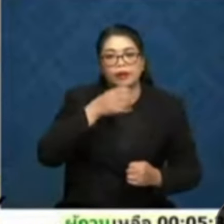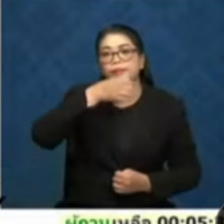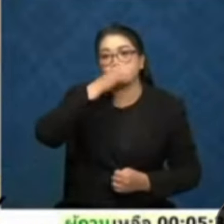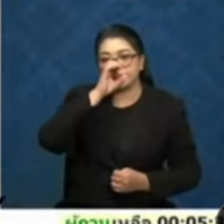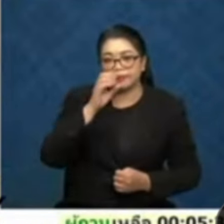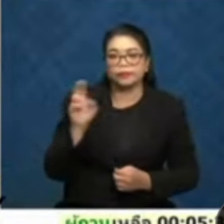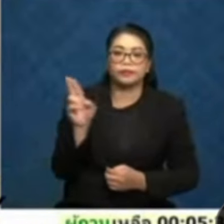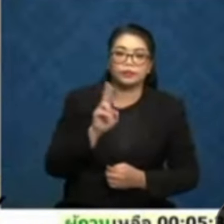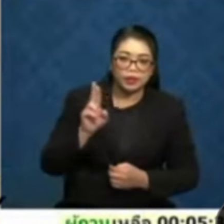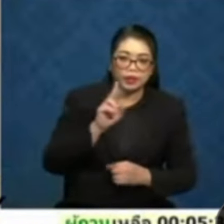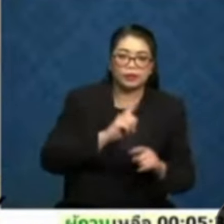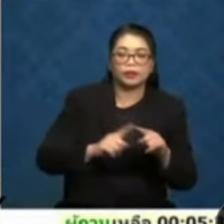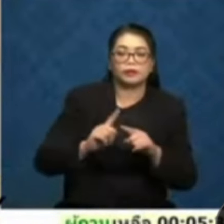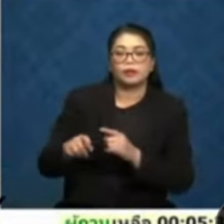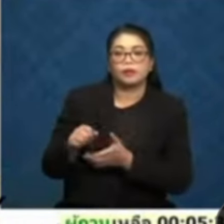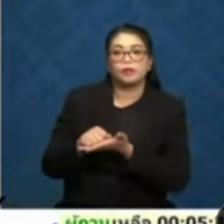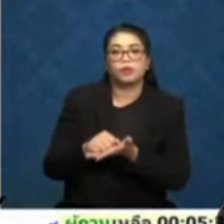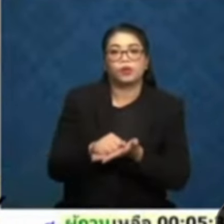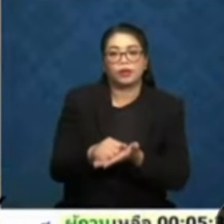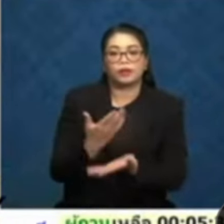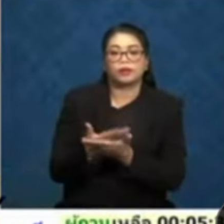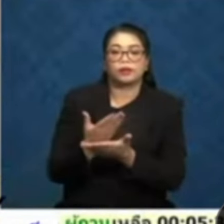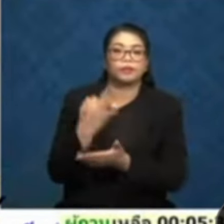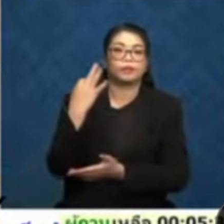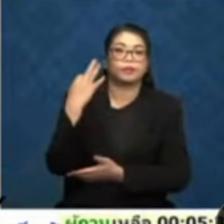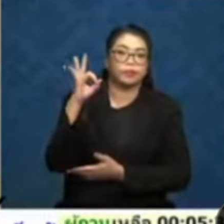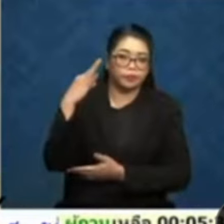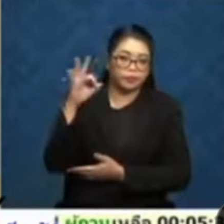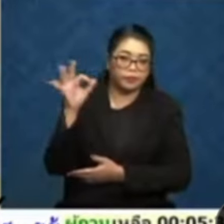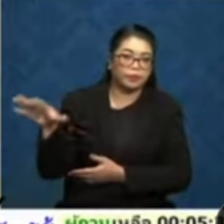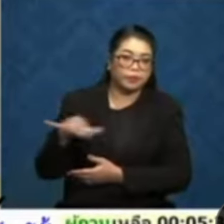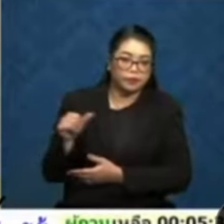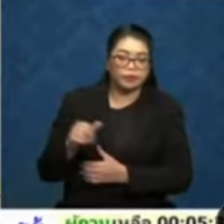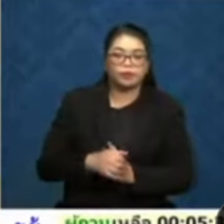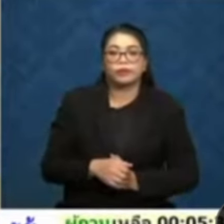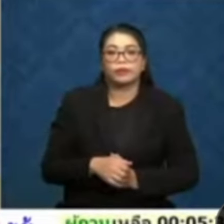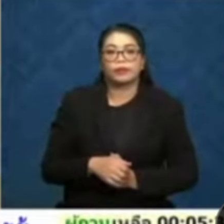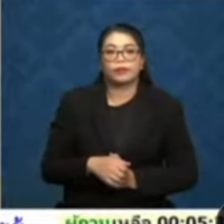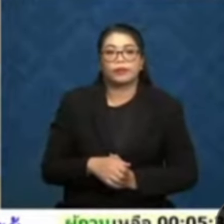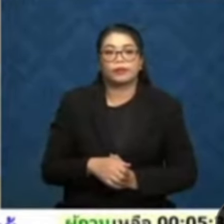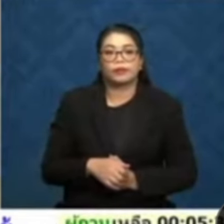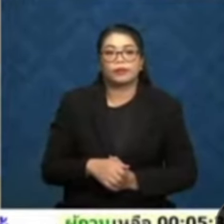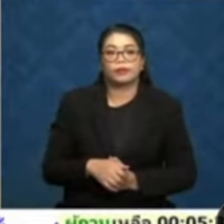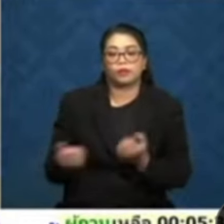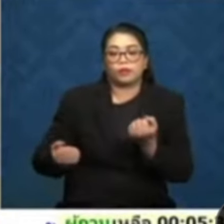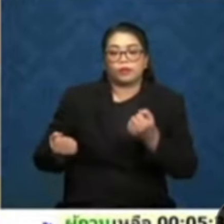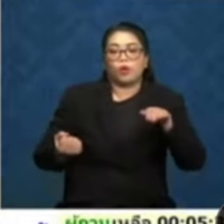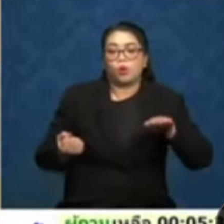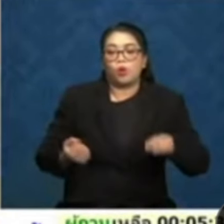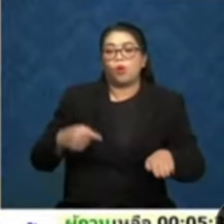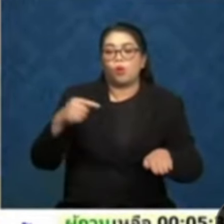กับพี่น้องประชาชนบริการแบบไม่มีค่าใช้จ่ายมีการนำลนำน้ำนะคะที่ต้องใช้ในการชำระล้างเอ่อ